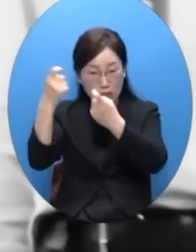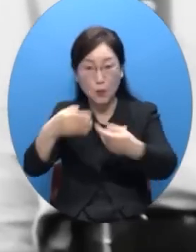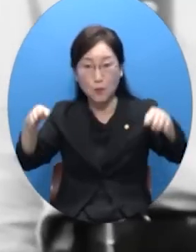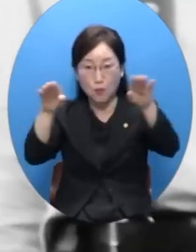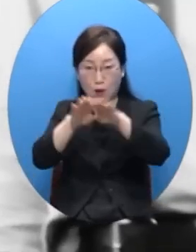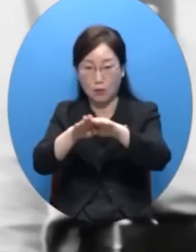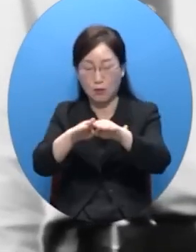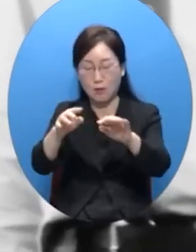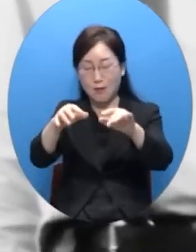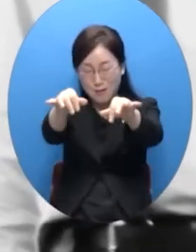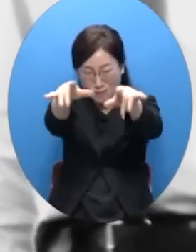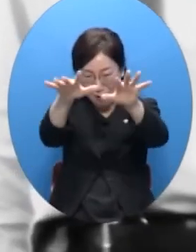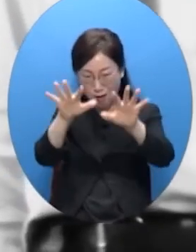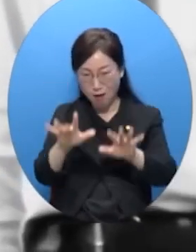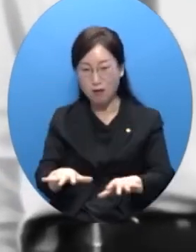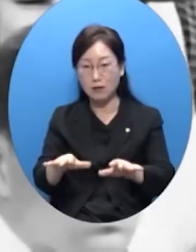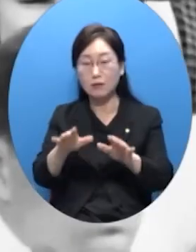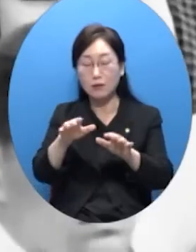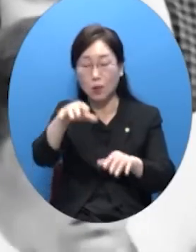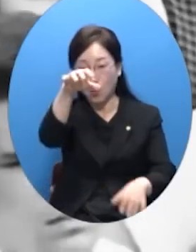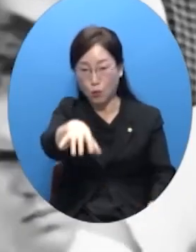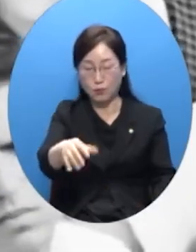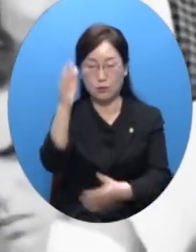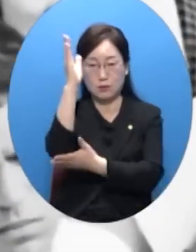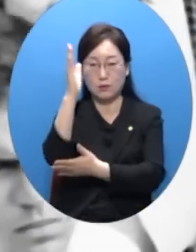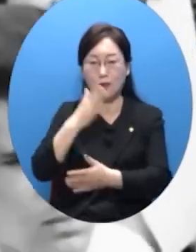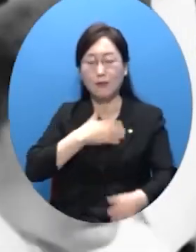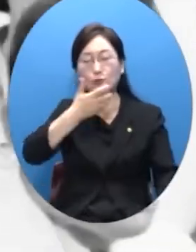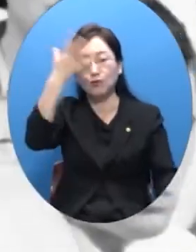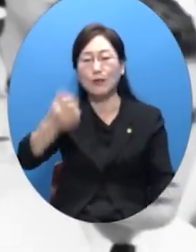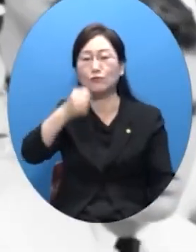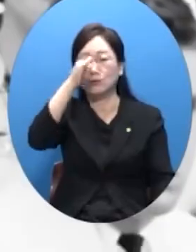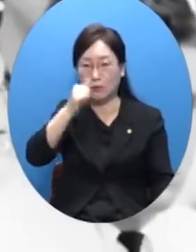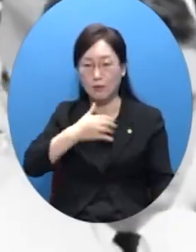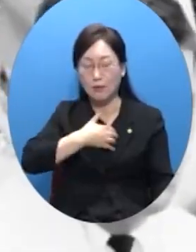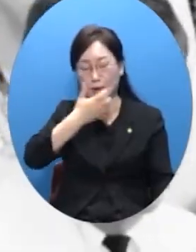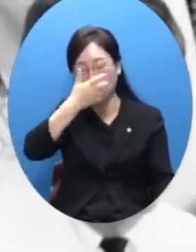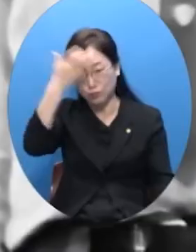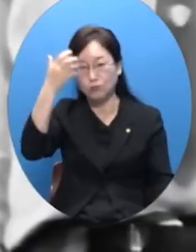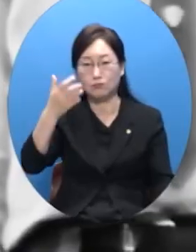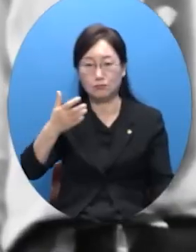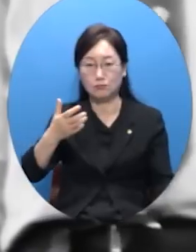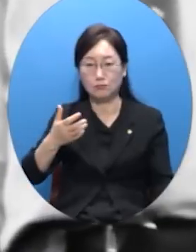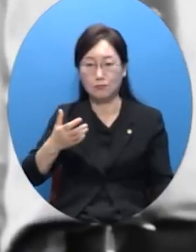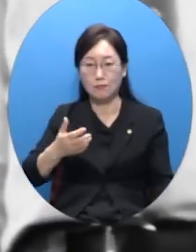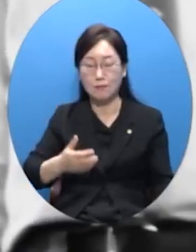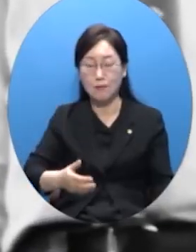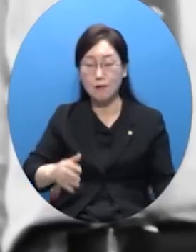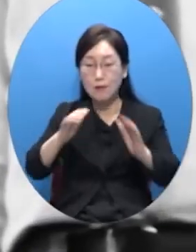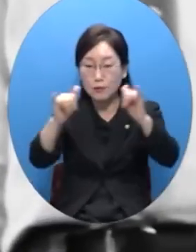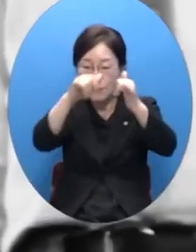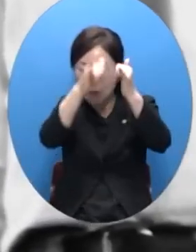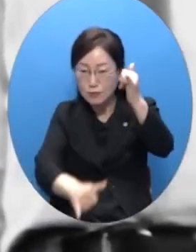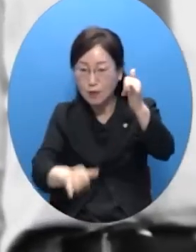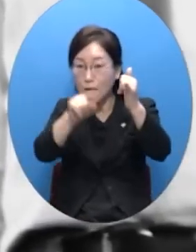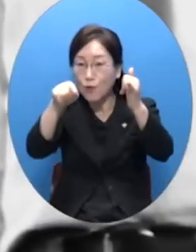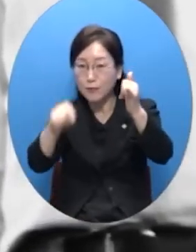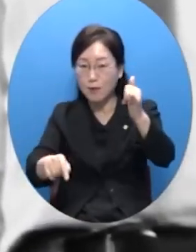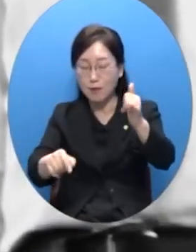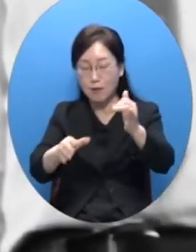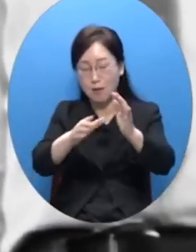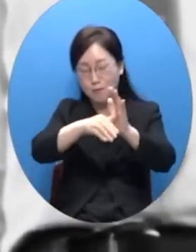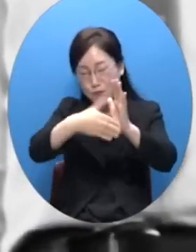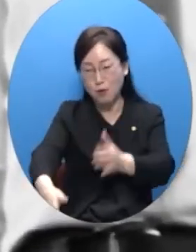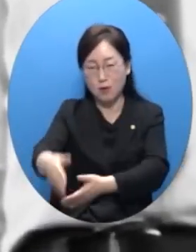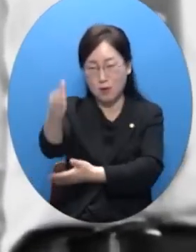유명한 연설이 있습니다. 나에게 꿈이 있습니다. I have a dream. 인류 역사 가운데 가장 명연설 중에